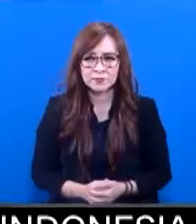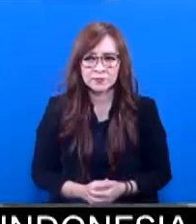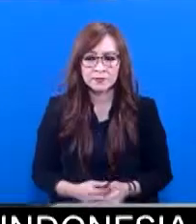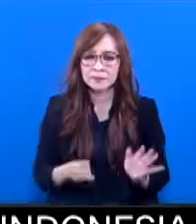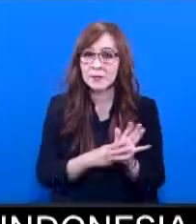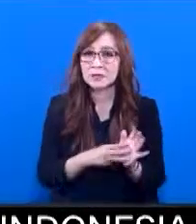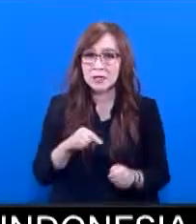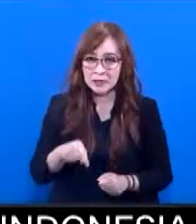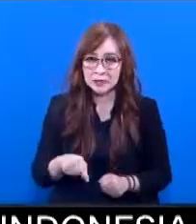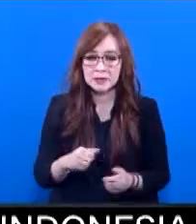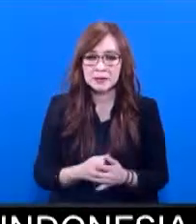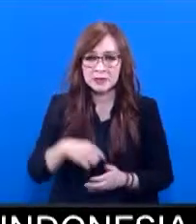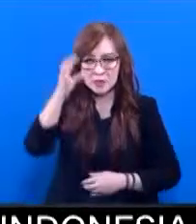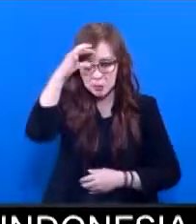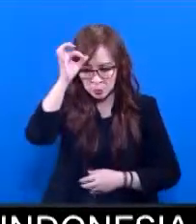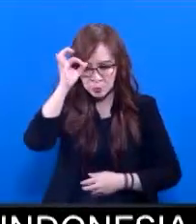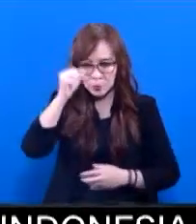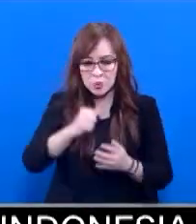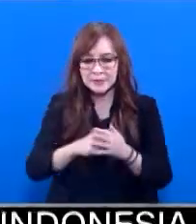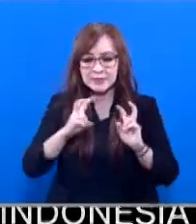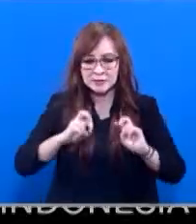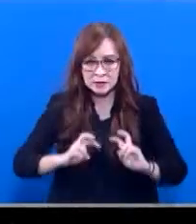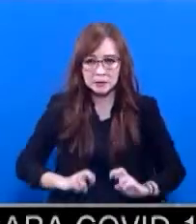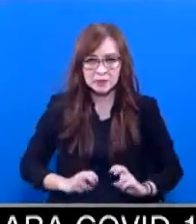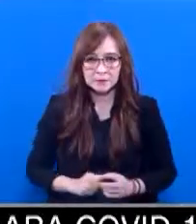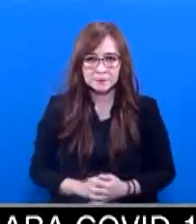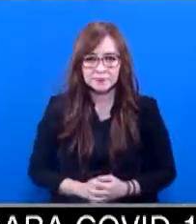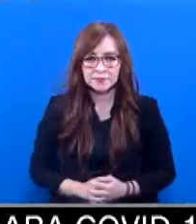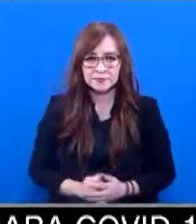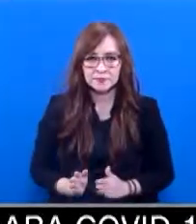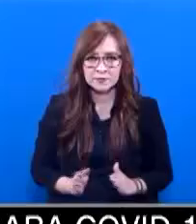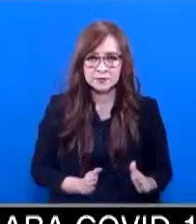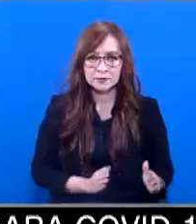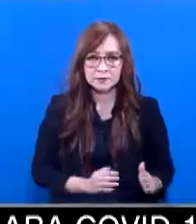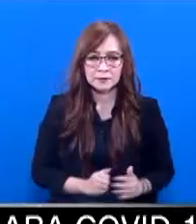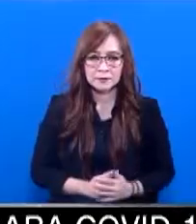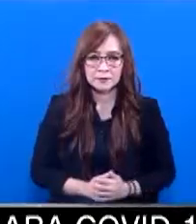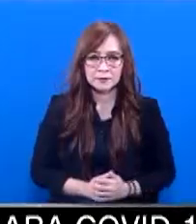kecelakaan tersebut kini ditangani unit Laka Lantas Polres Jombang. Tim Liputan CNN Indonesia.